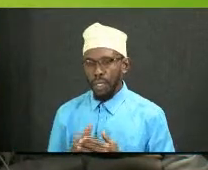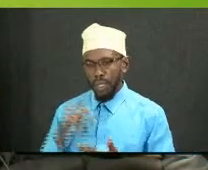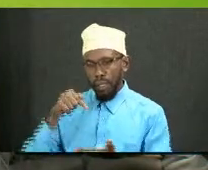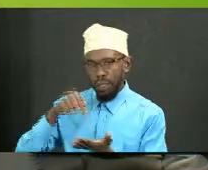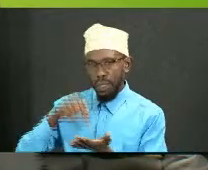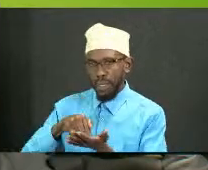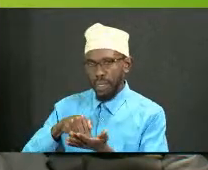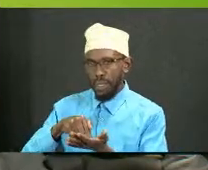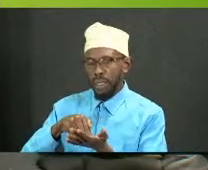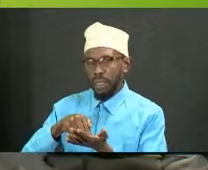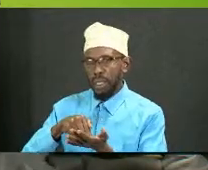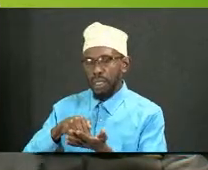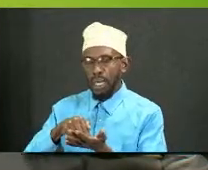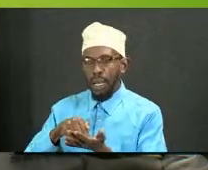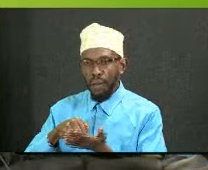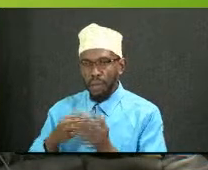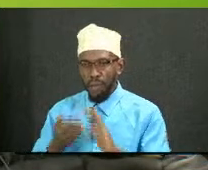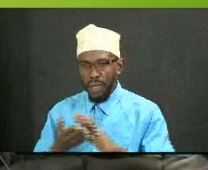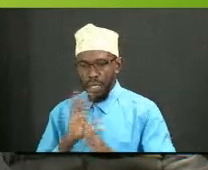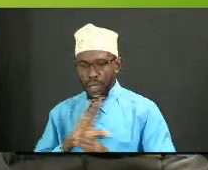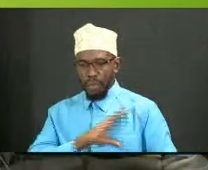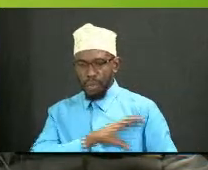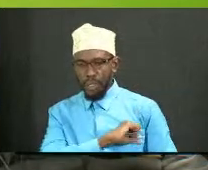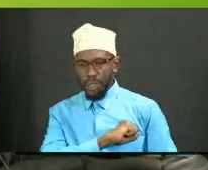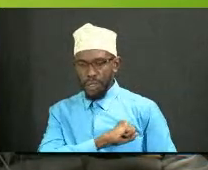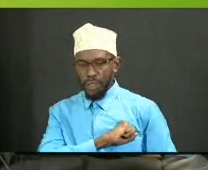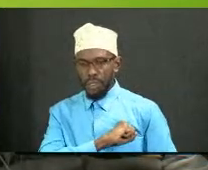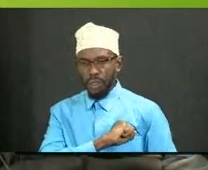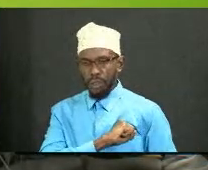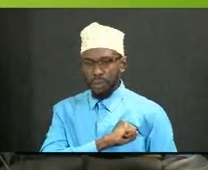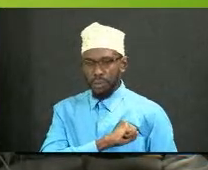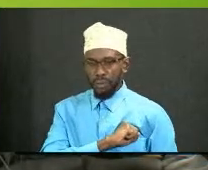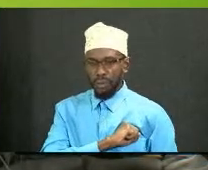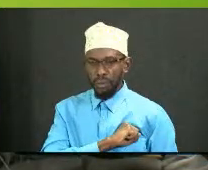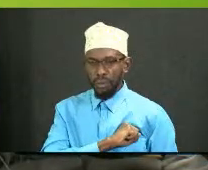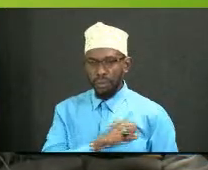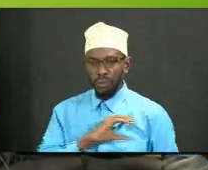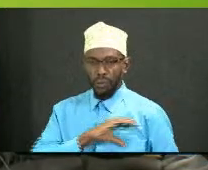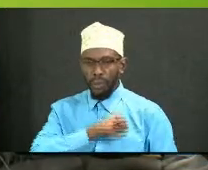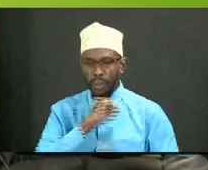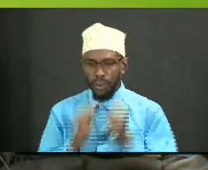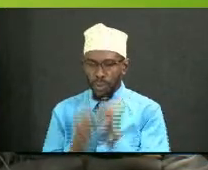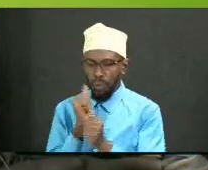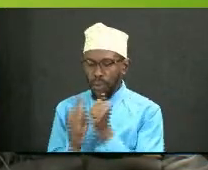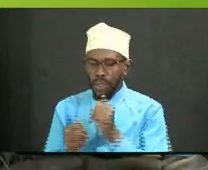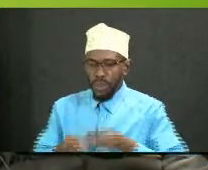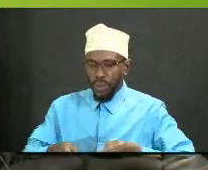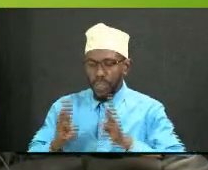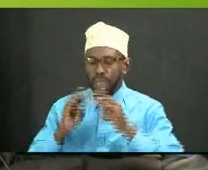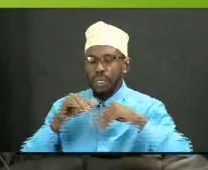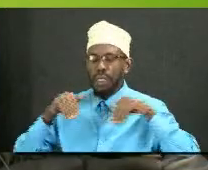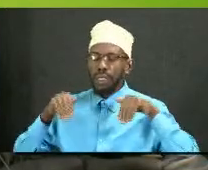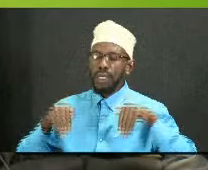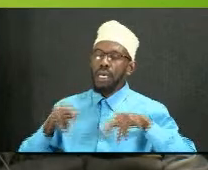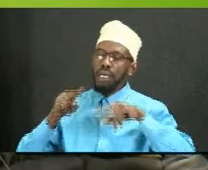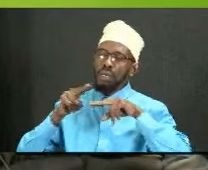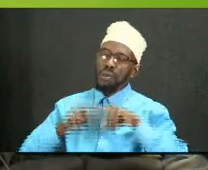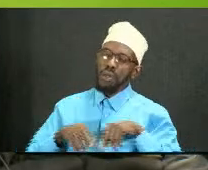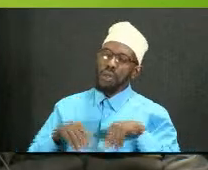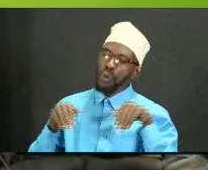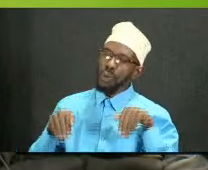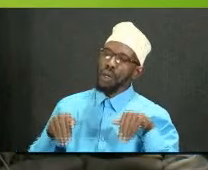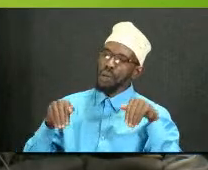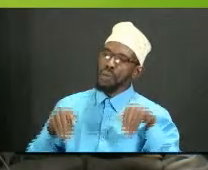kitengo hichi vile umezungumzia kuhusu subra. Lakini ni subra katika jambo gani? Je, ni kukaa tu